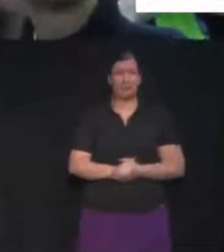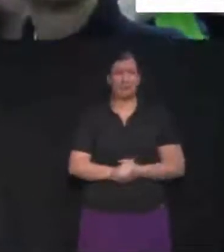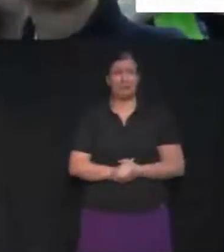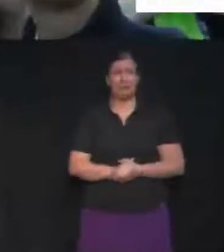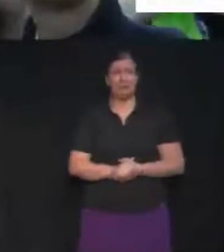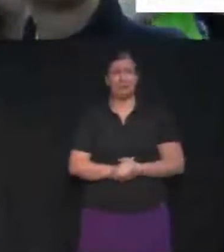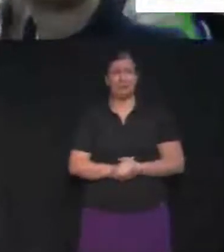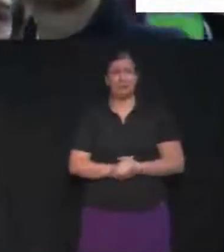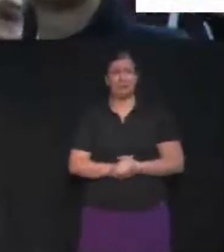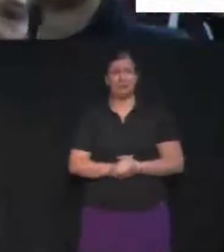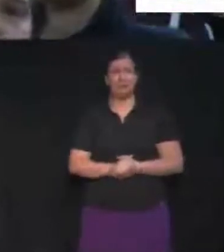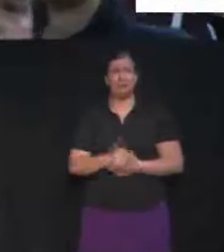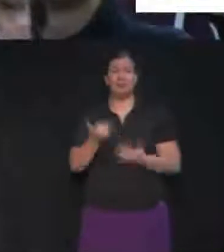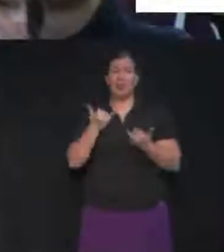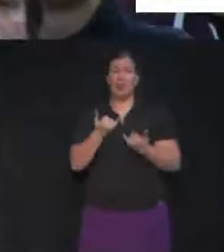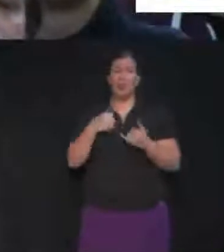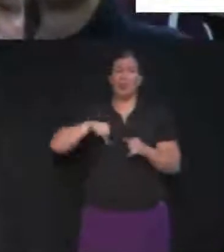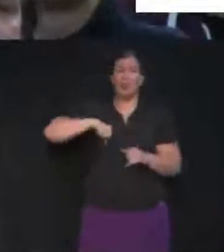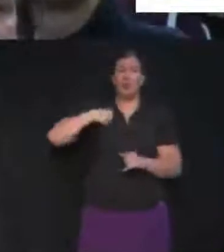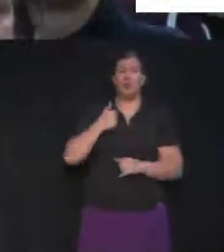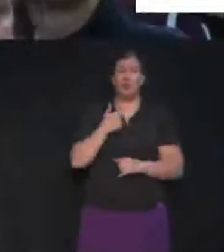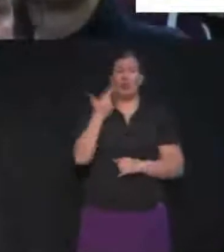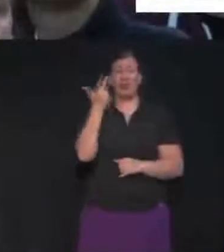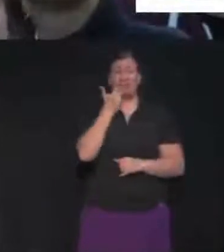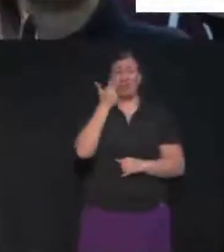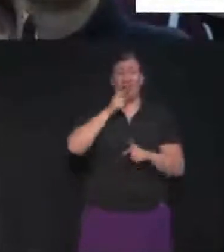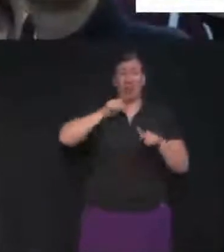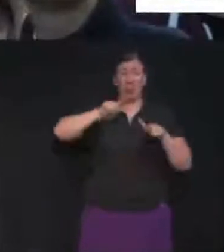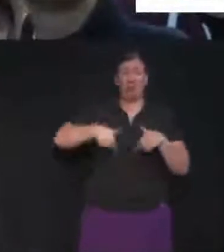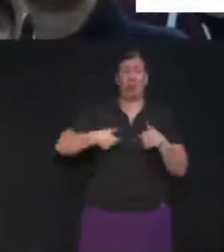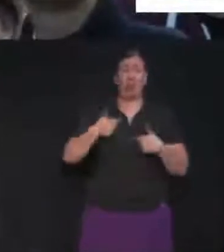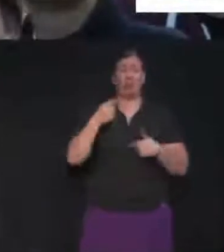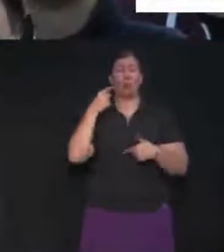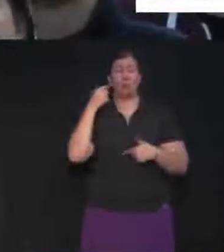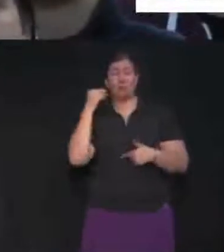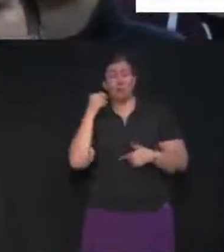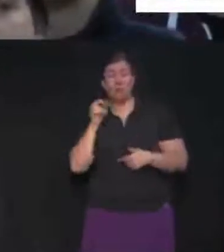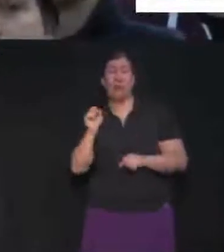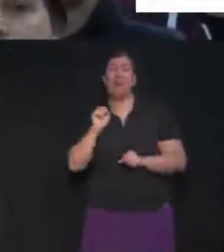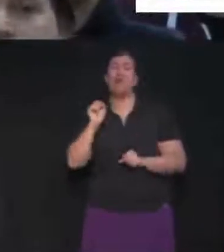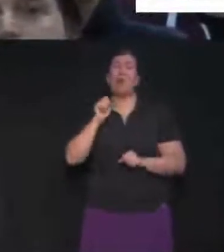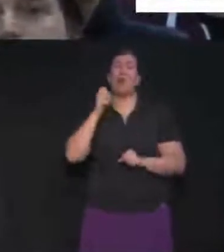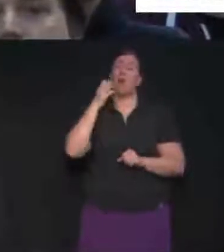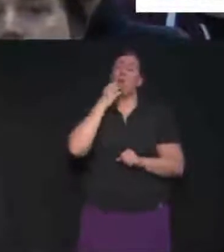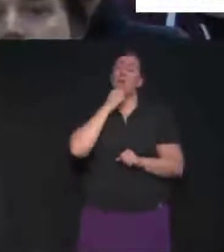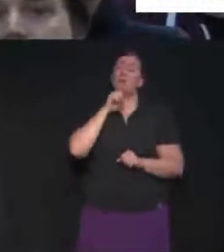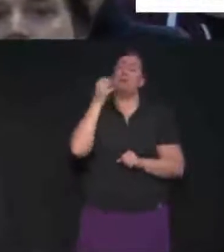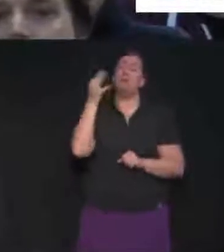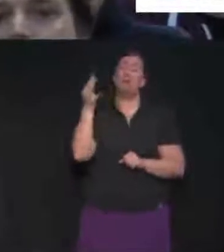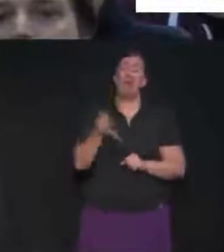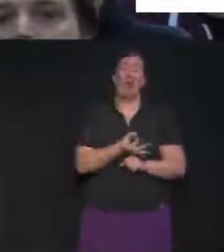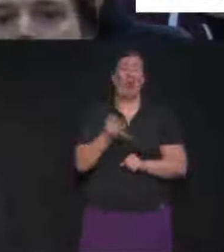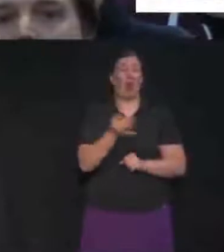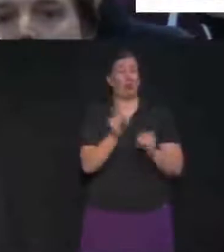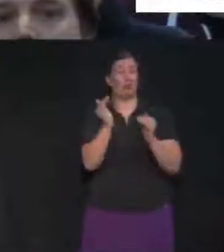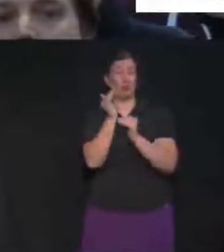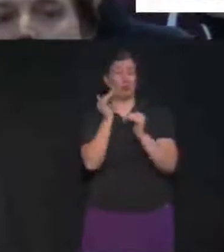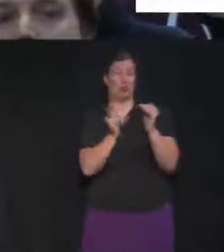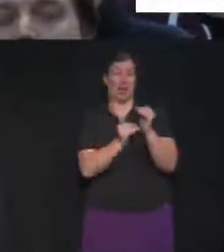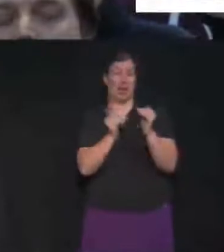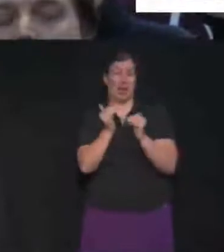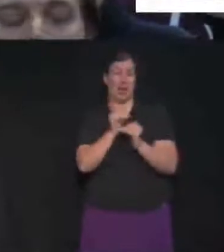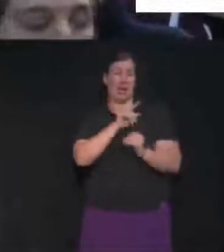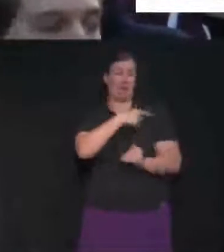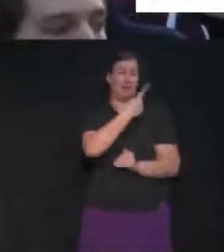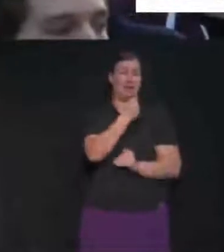bin heute morgen um 3 Uhr losgefahren um für 12 oder 27 zu stimmen weil wir ein System brauchen an dem jeder teilnehmen kann